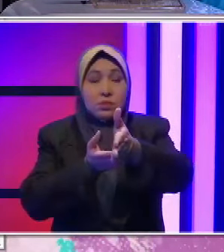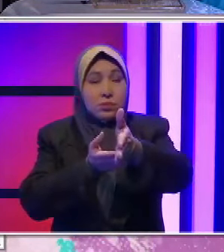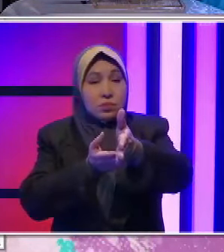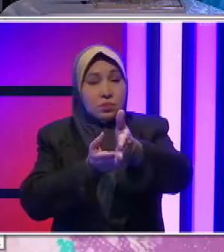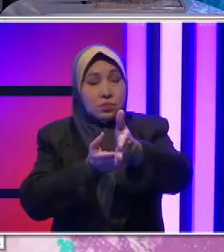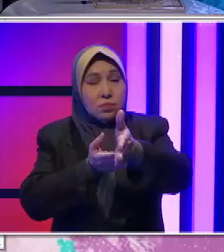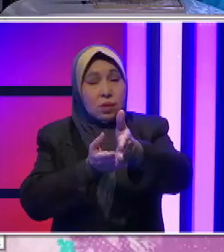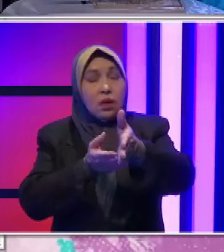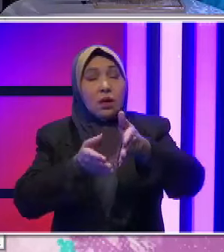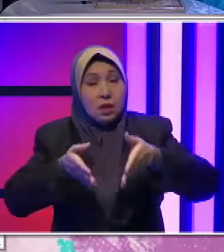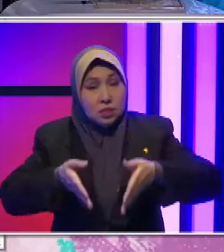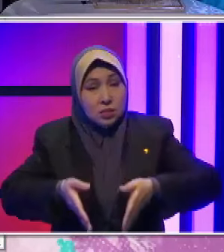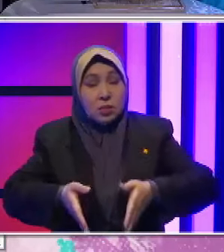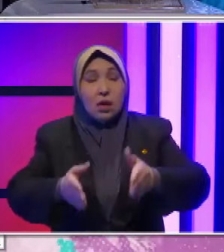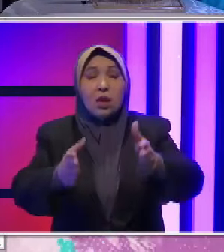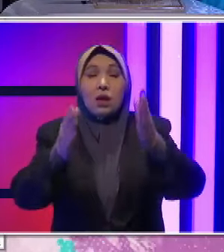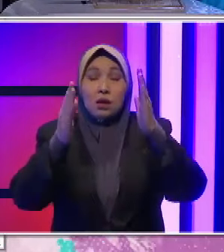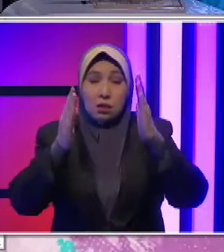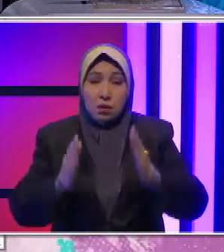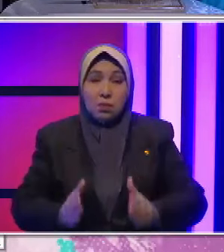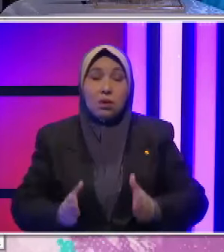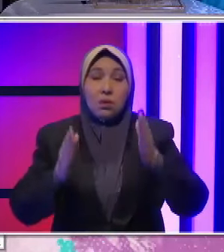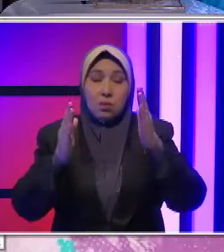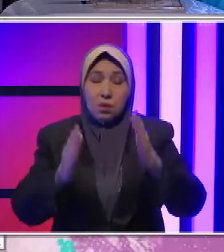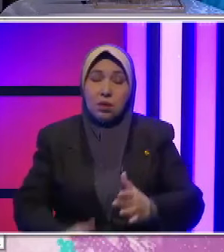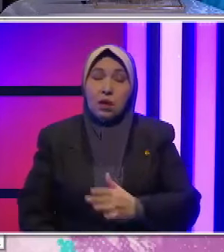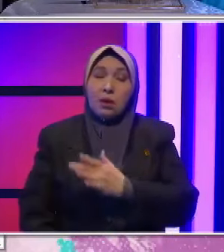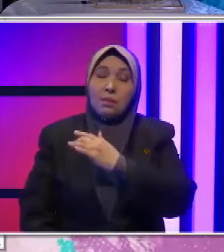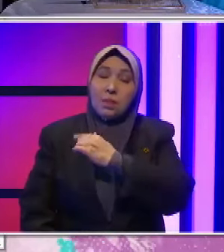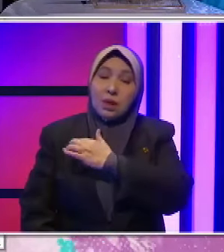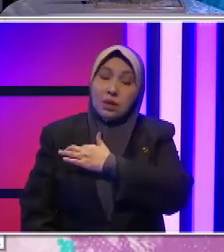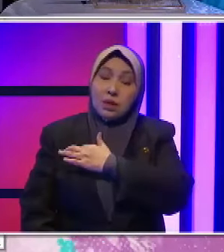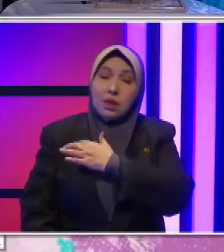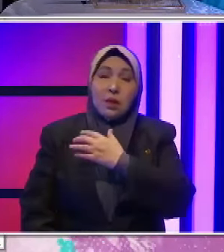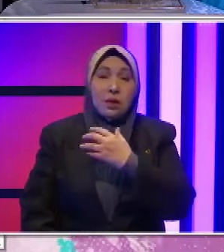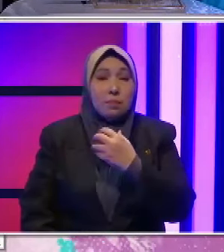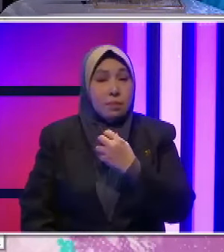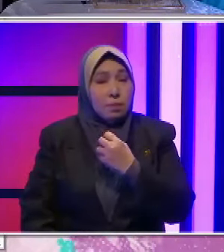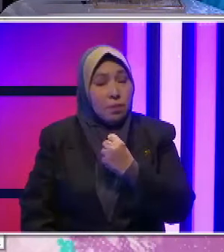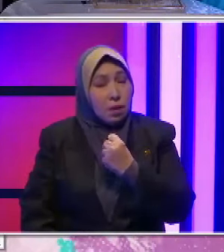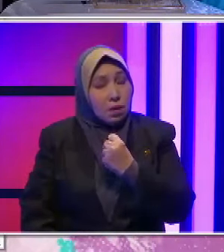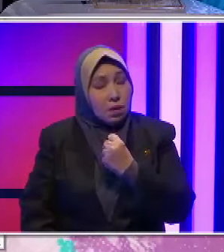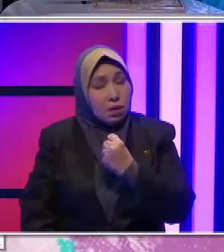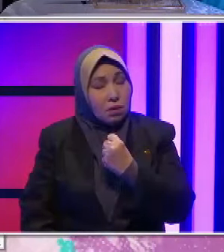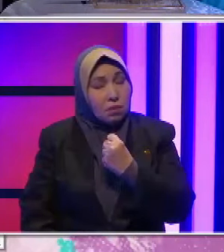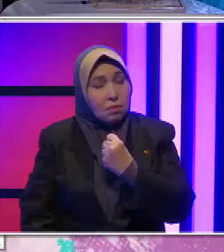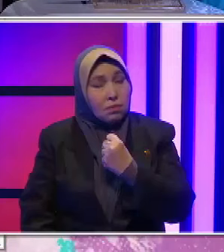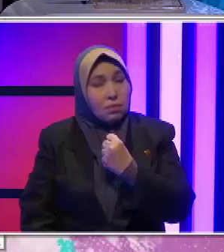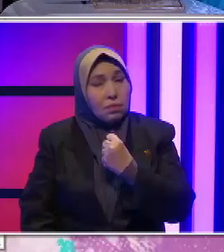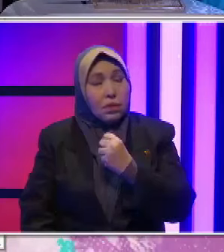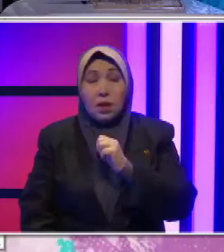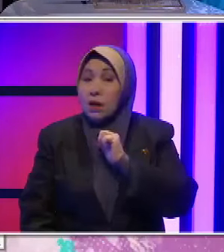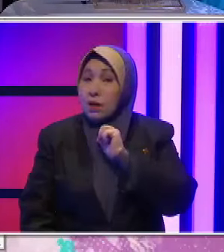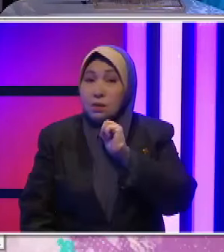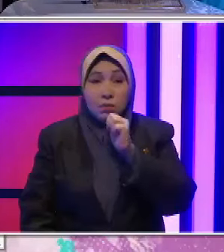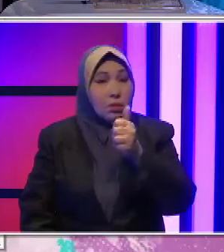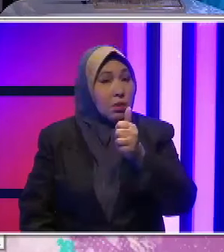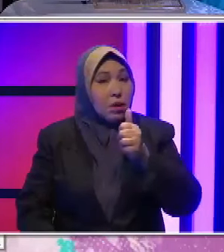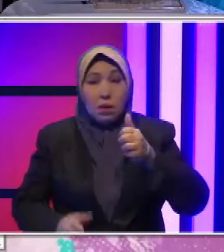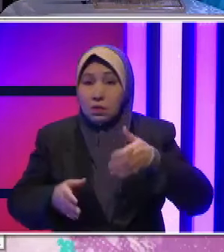please Yoko ladzina An nonton alaihim ghoiril